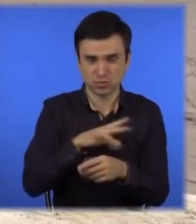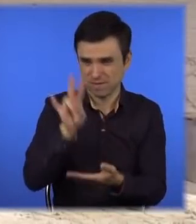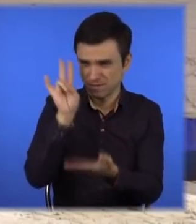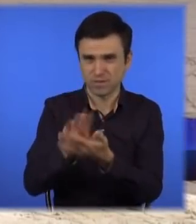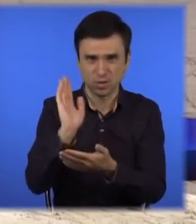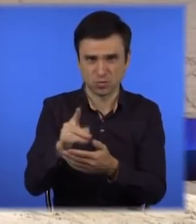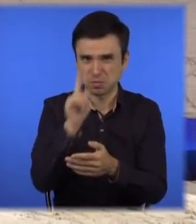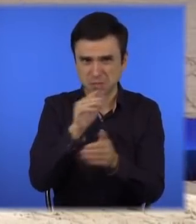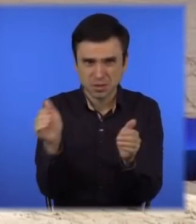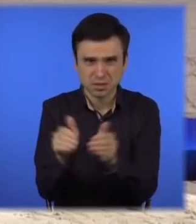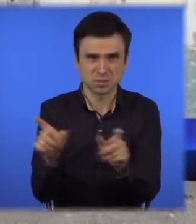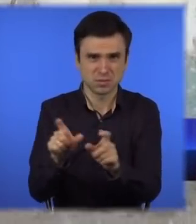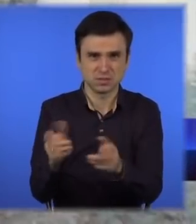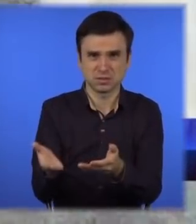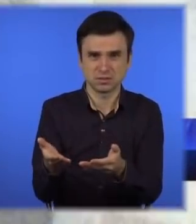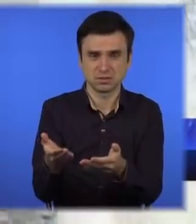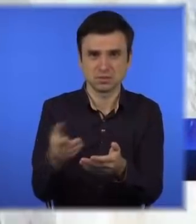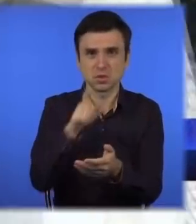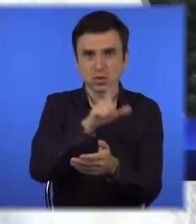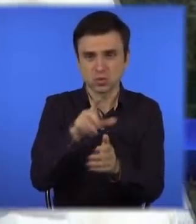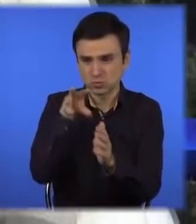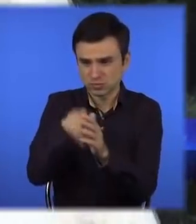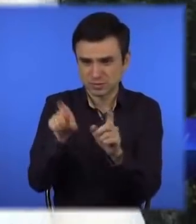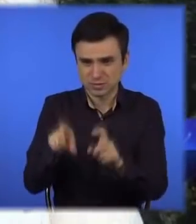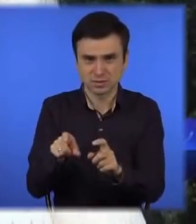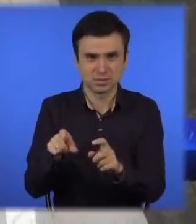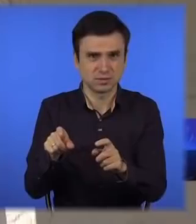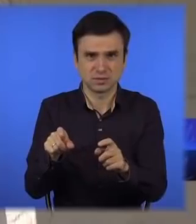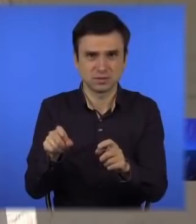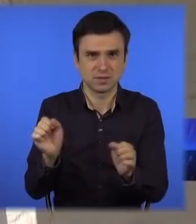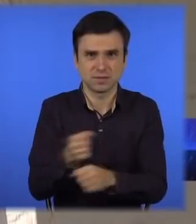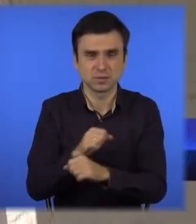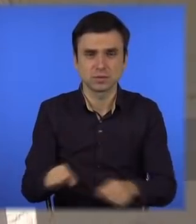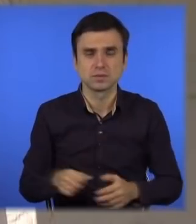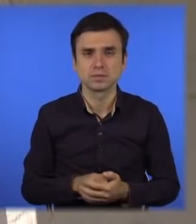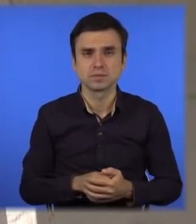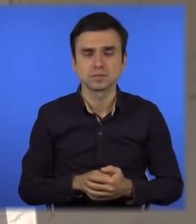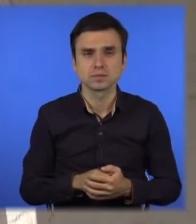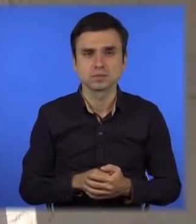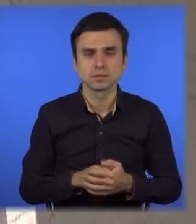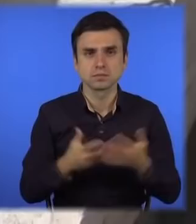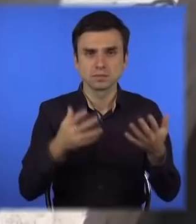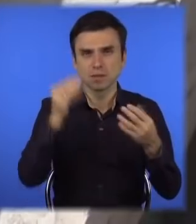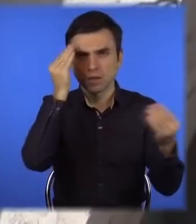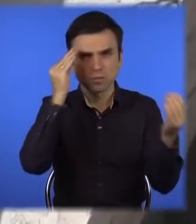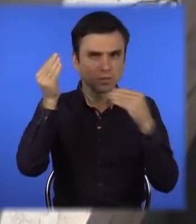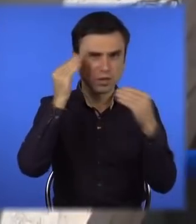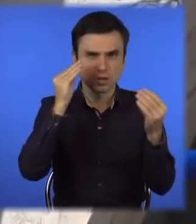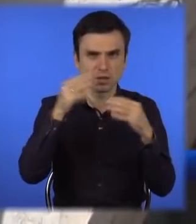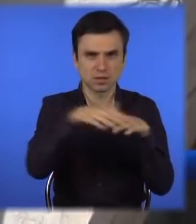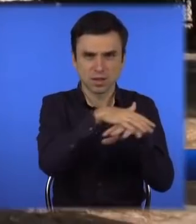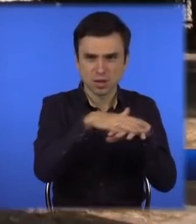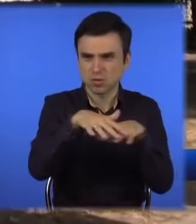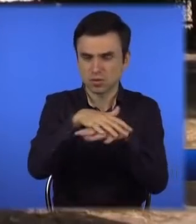Суха Балка, Покровський район. Ще 10 років тому споруду зупинки, в якій, між іншим, колись був і громадський туалет, орендували